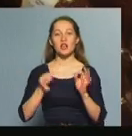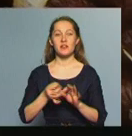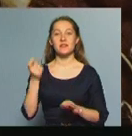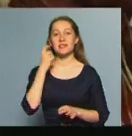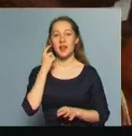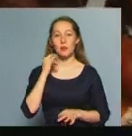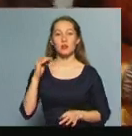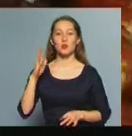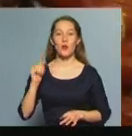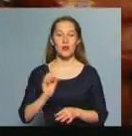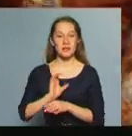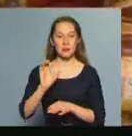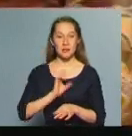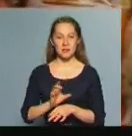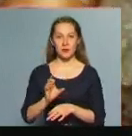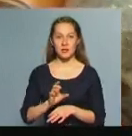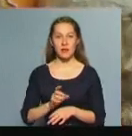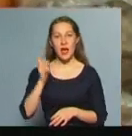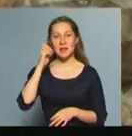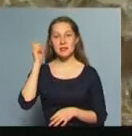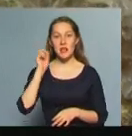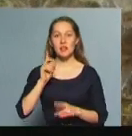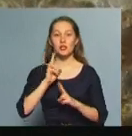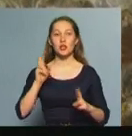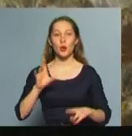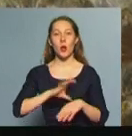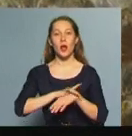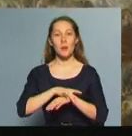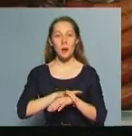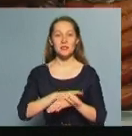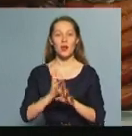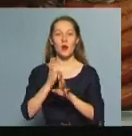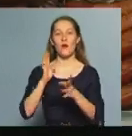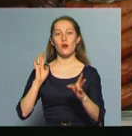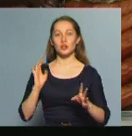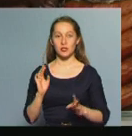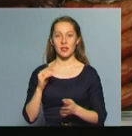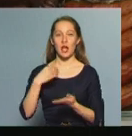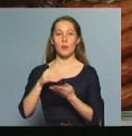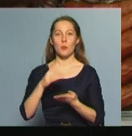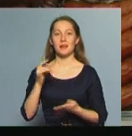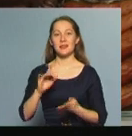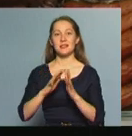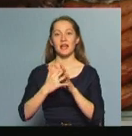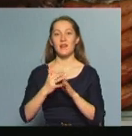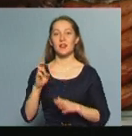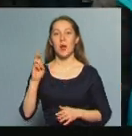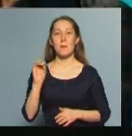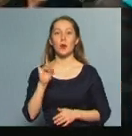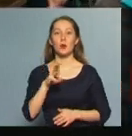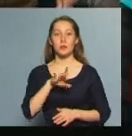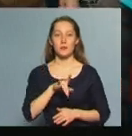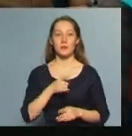сарапульского и увинского производства. Знающие толк в колбасах выстраиваются в очередь за продуктами из деревни Беркуты. Это